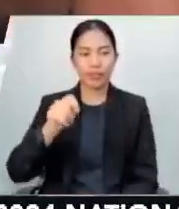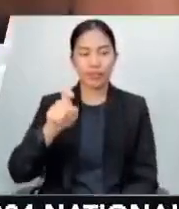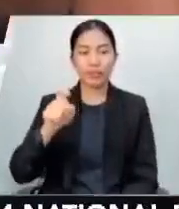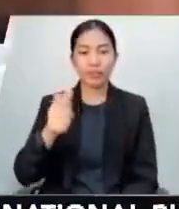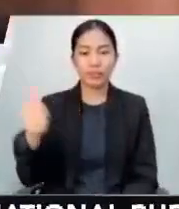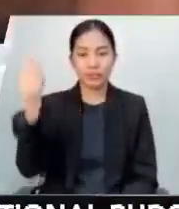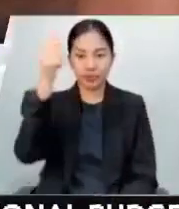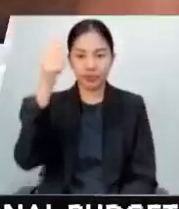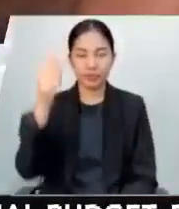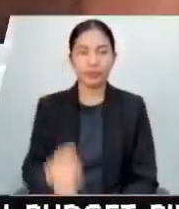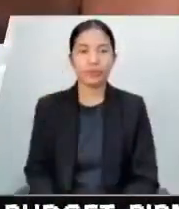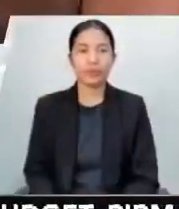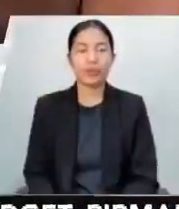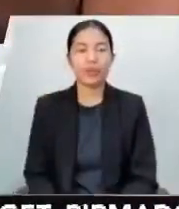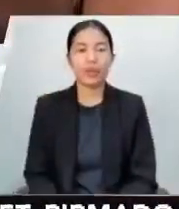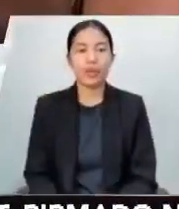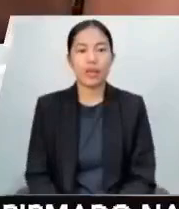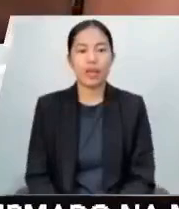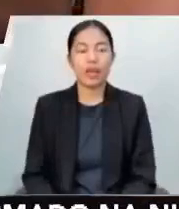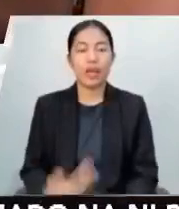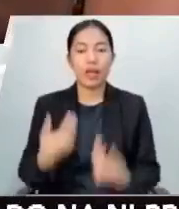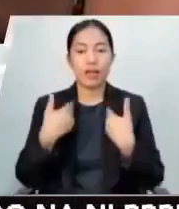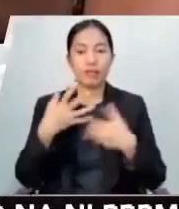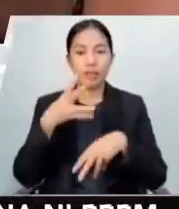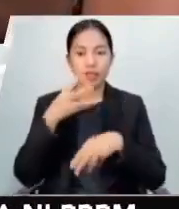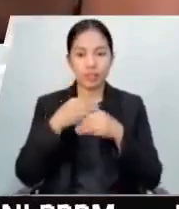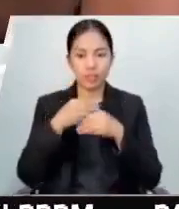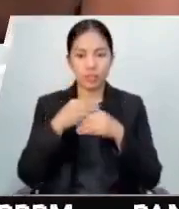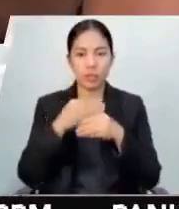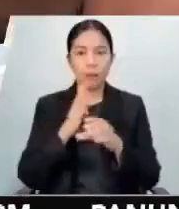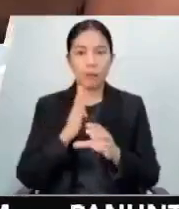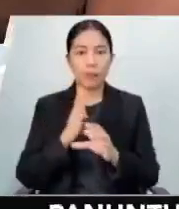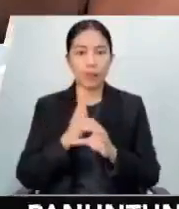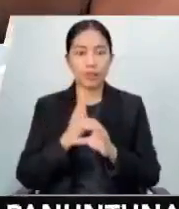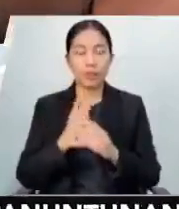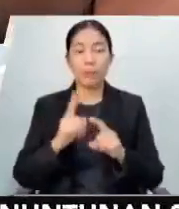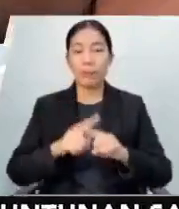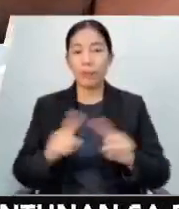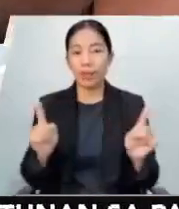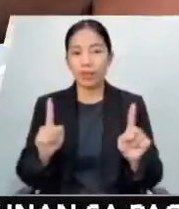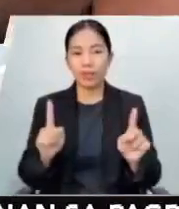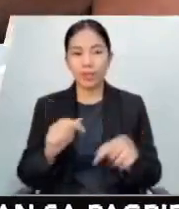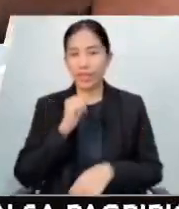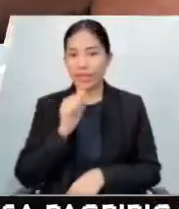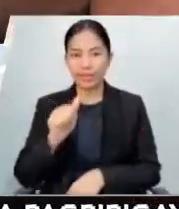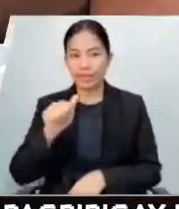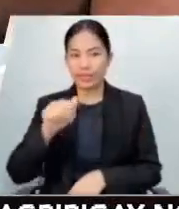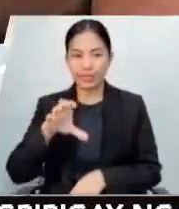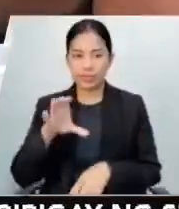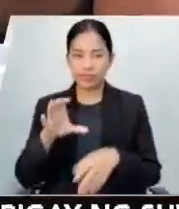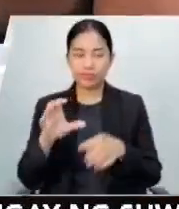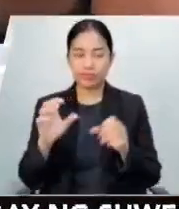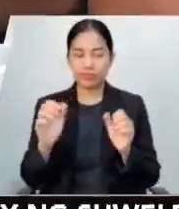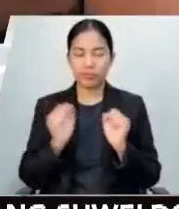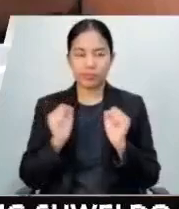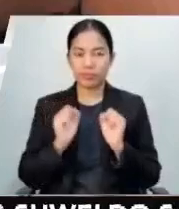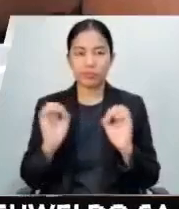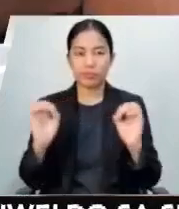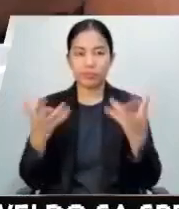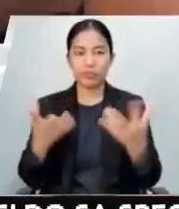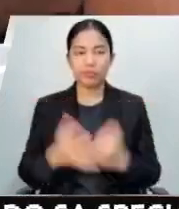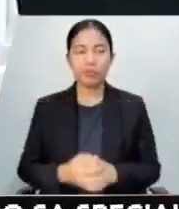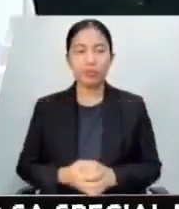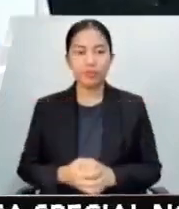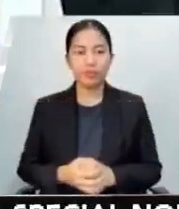Meron po tayong dagdag na bus, pero hindi na po ma-assure na aircon po yung madadagdag. Yes. Wala na ang Bicol. Yeah. Yes.